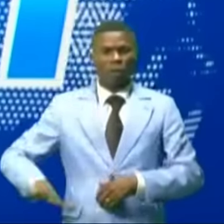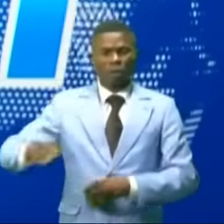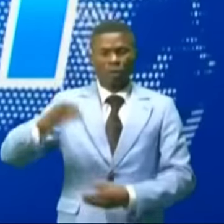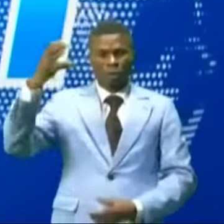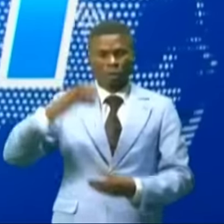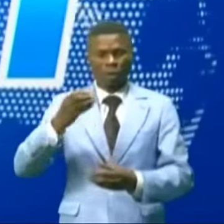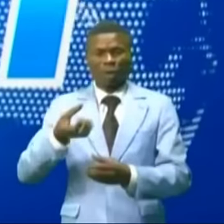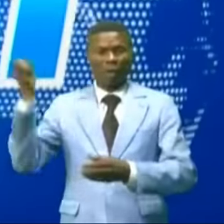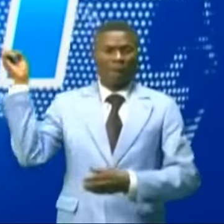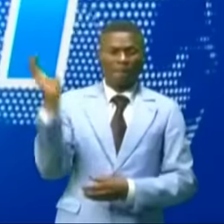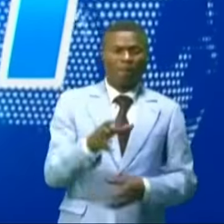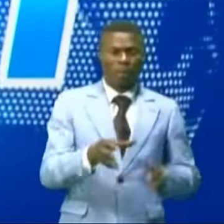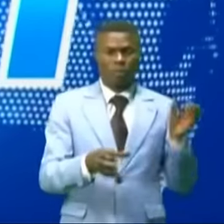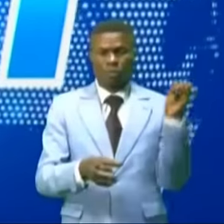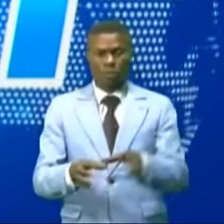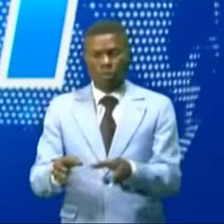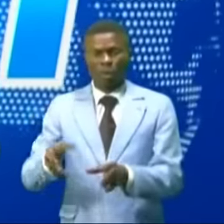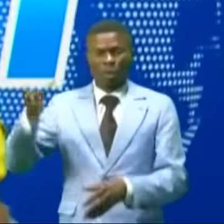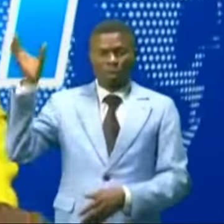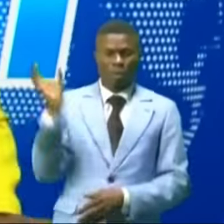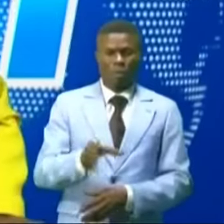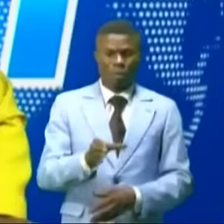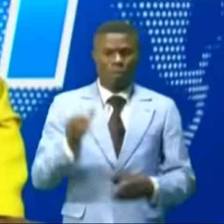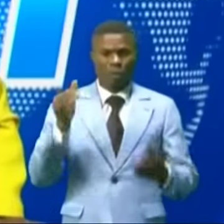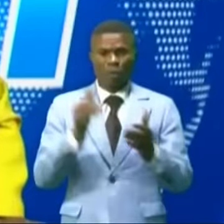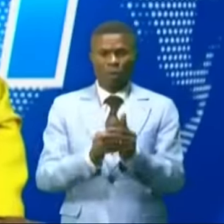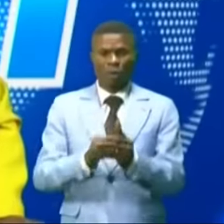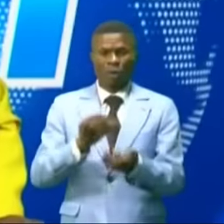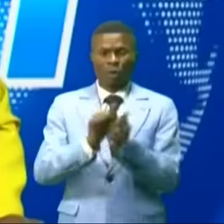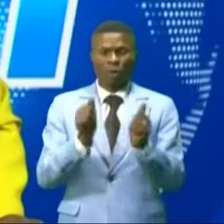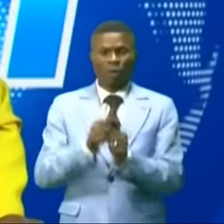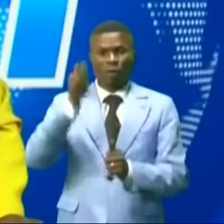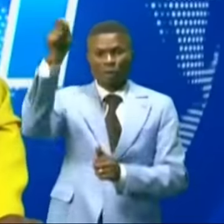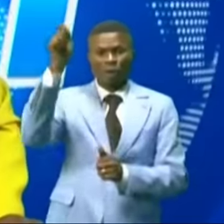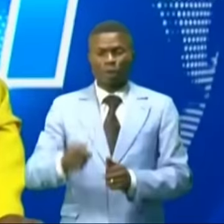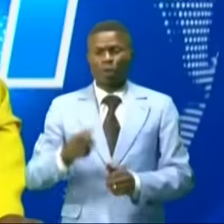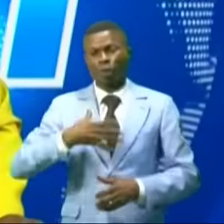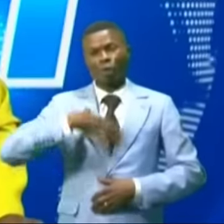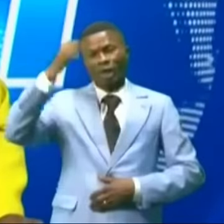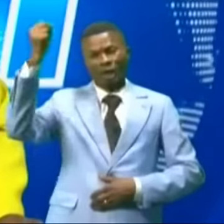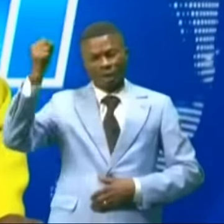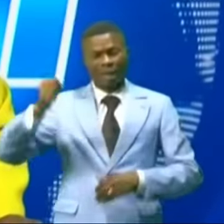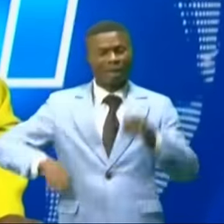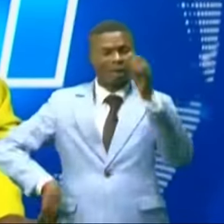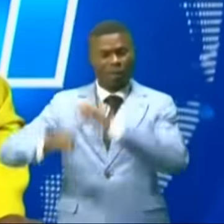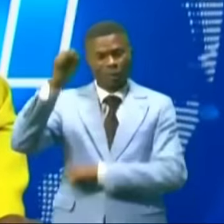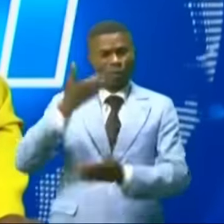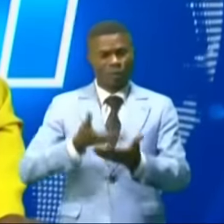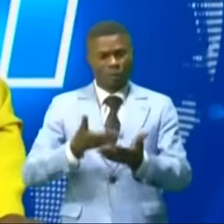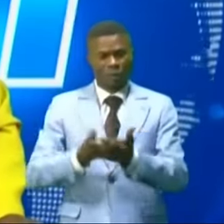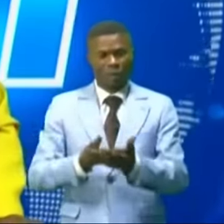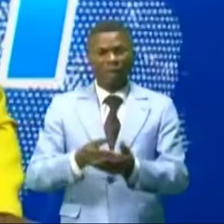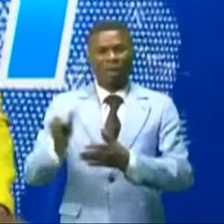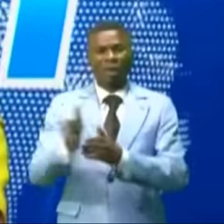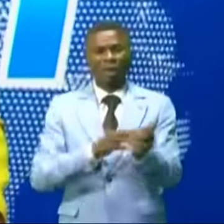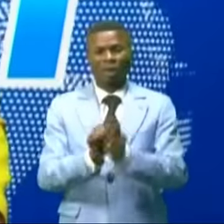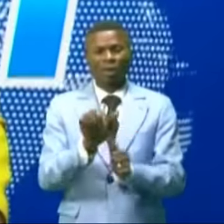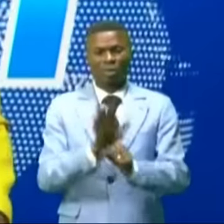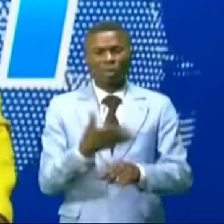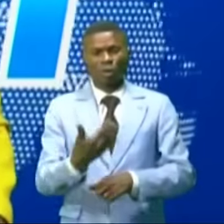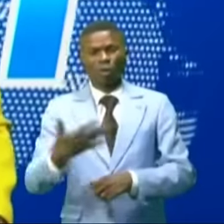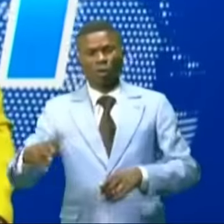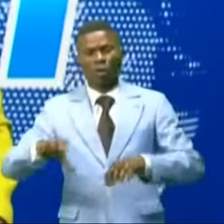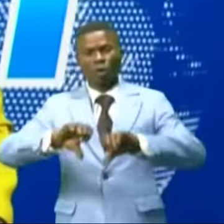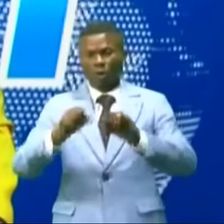largué à l'aveuglette des bombes suite à la force de frappe des forces loyalistes sur cette cité, causant ainsi des dégâts matériels